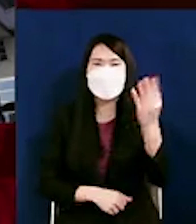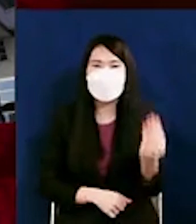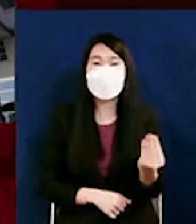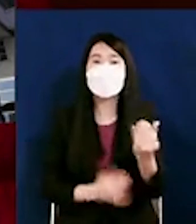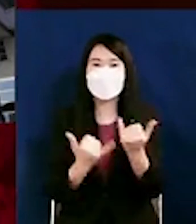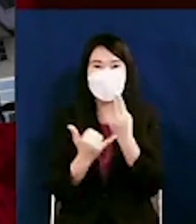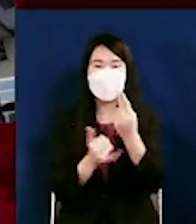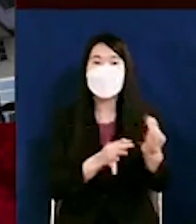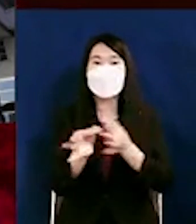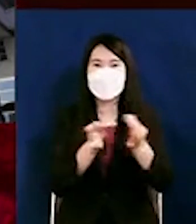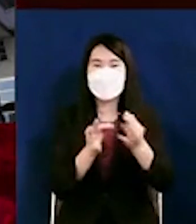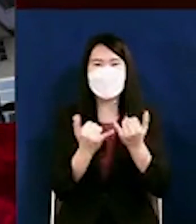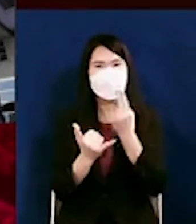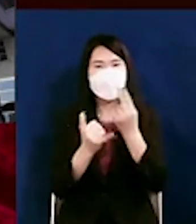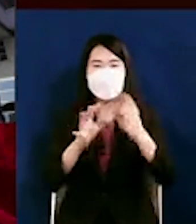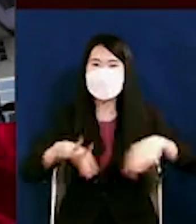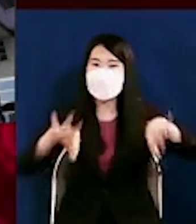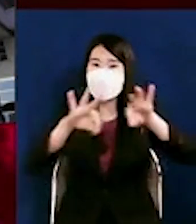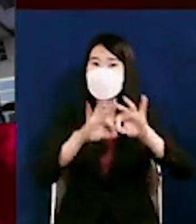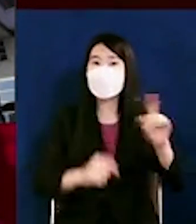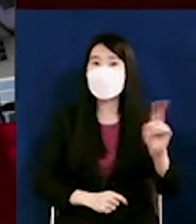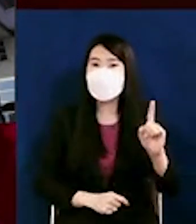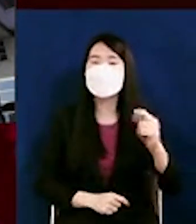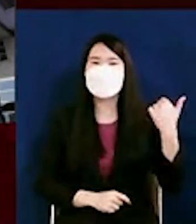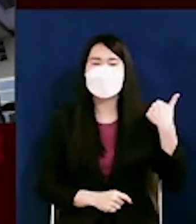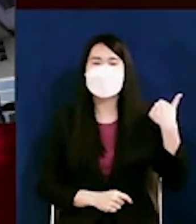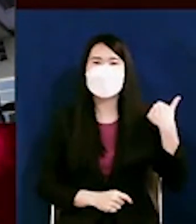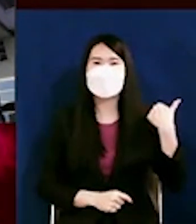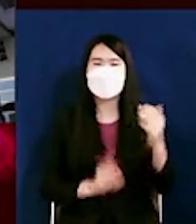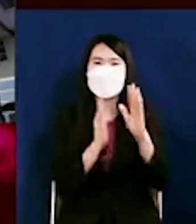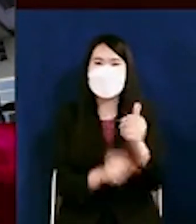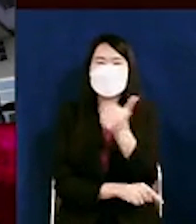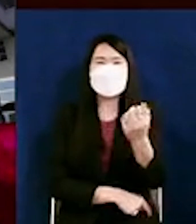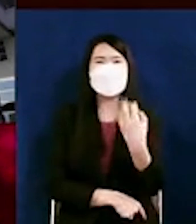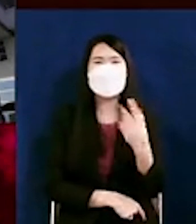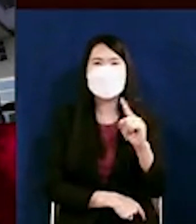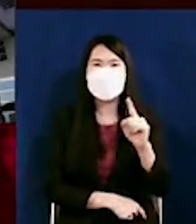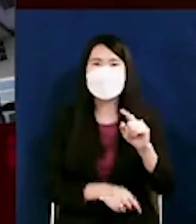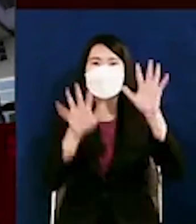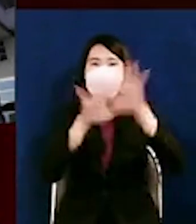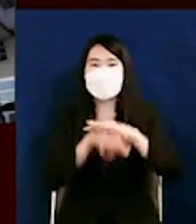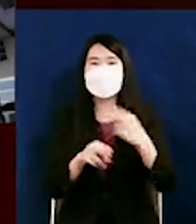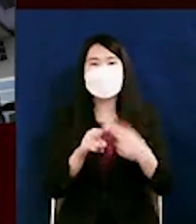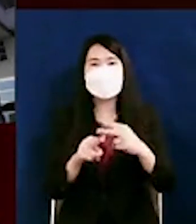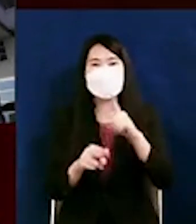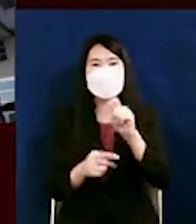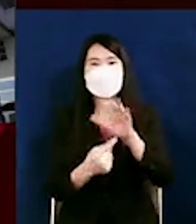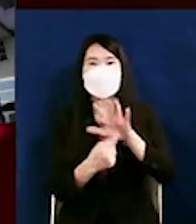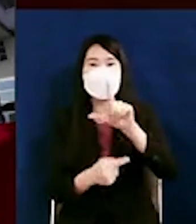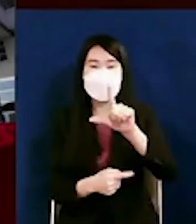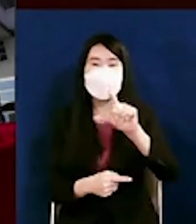อย่างนี้มีประเด็นก็คือว่ามีคนพูดเรื่องสายพันธุ์เดิมเช่นอัลฟาเดลต้